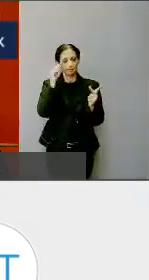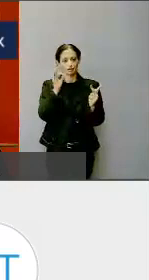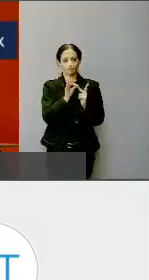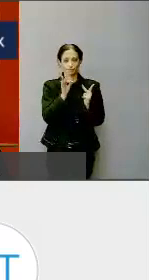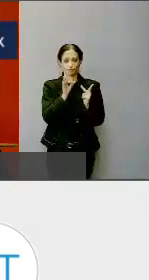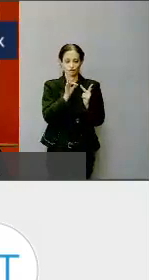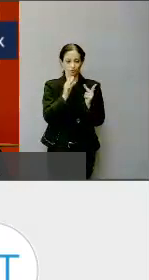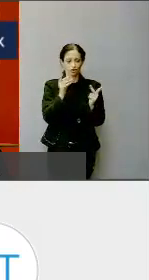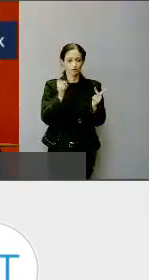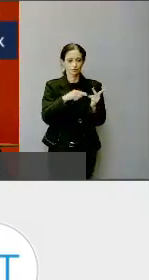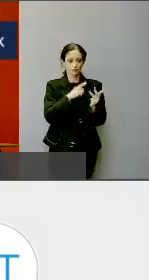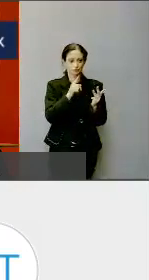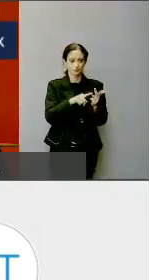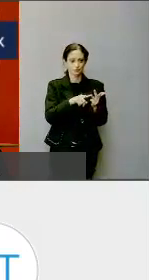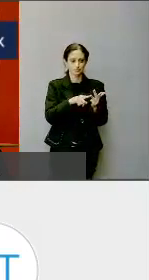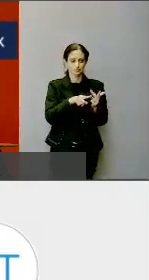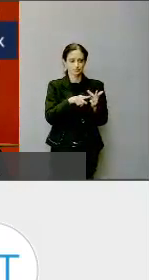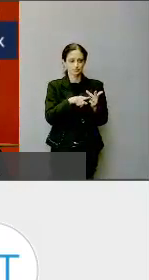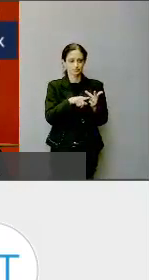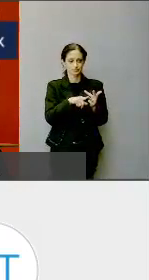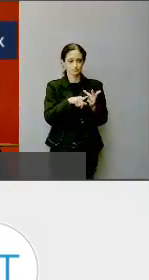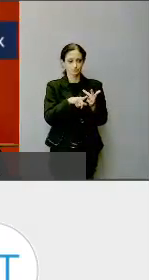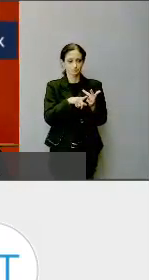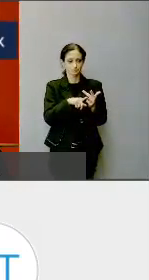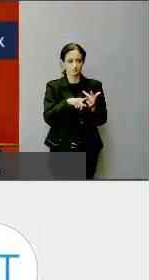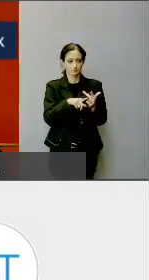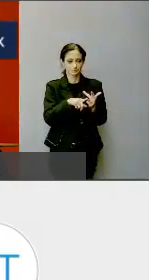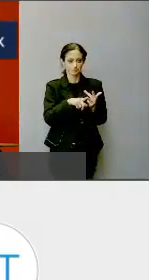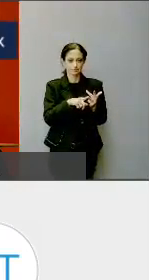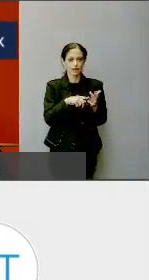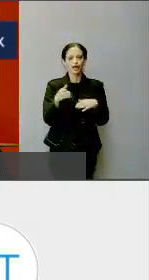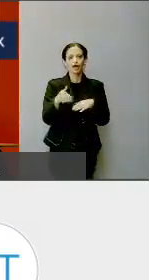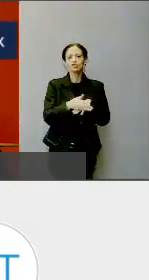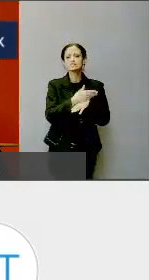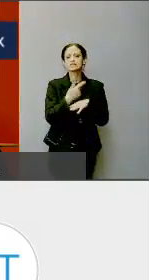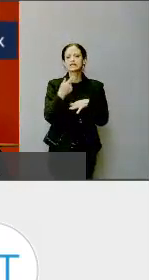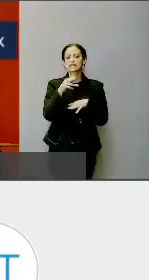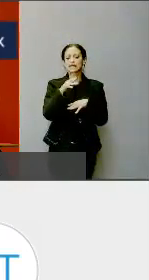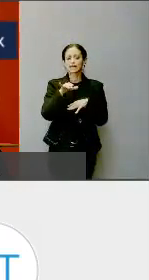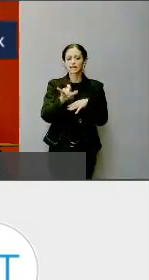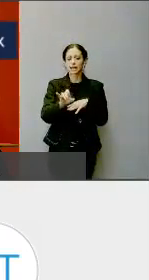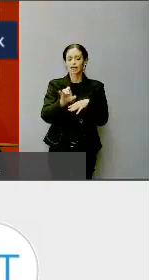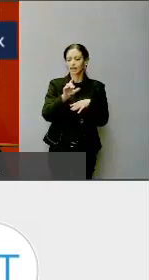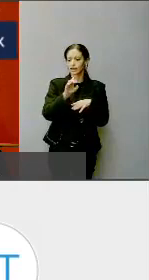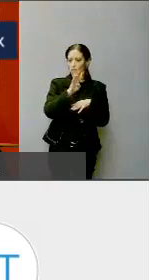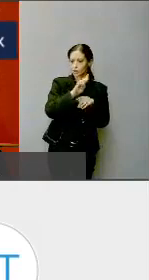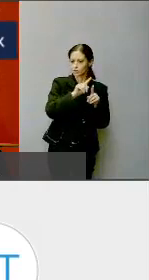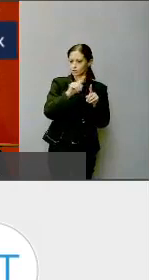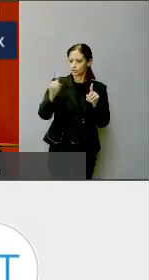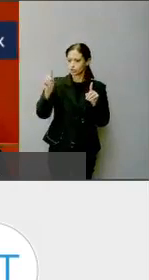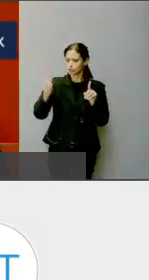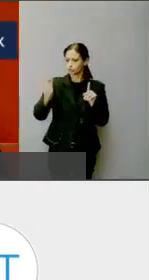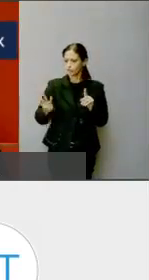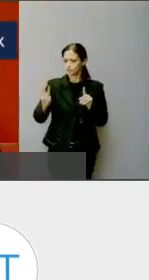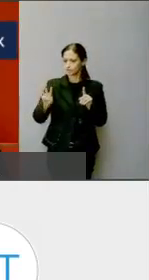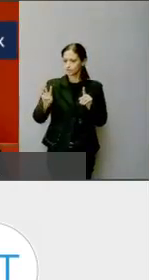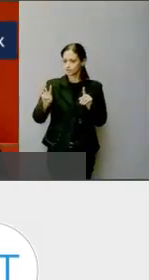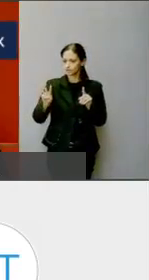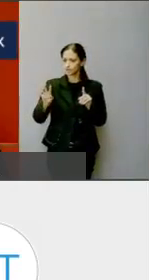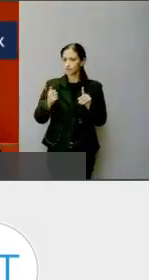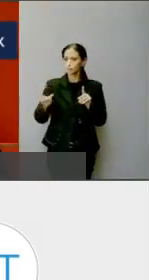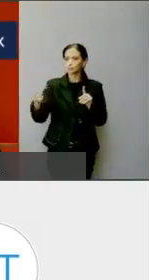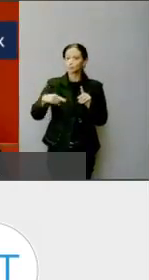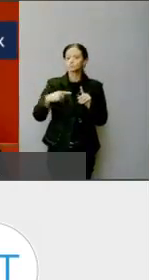andiamo avanti il consigliere e terrile a4 barrano dal 4 al 9 allora in